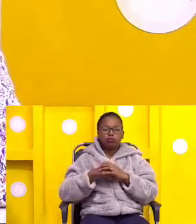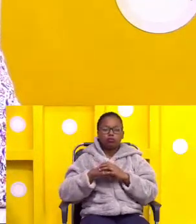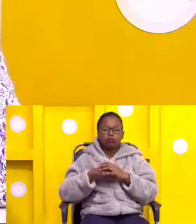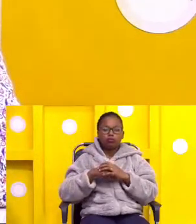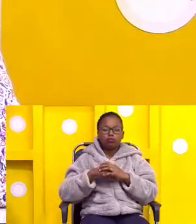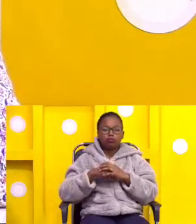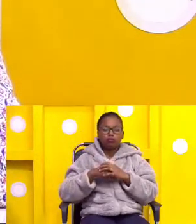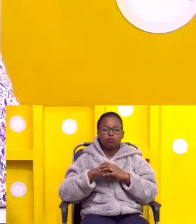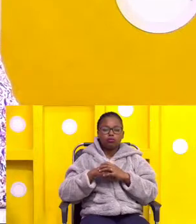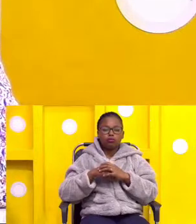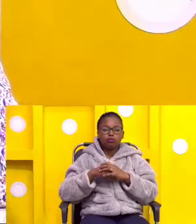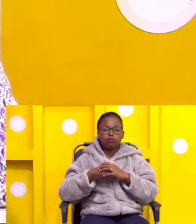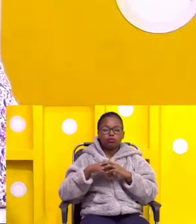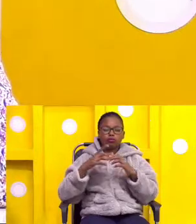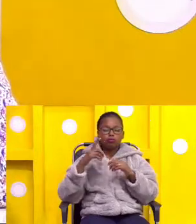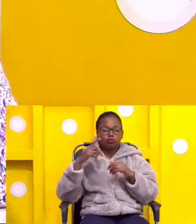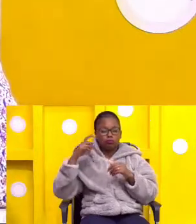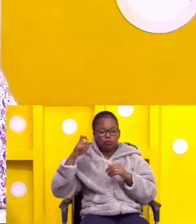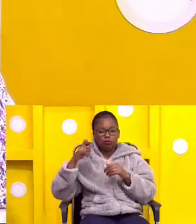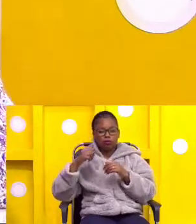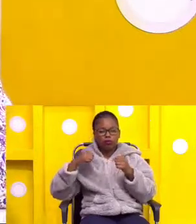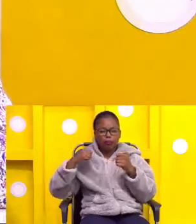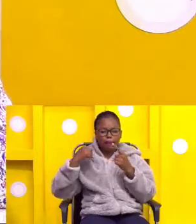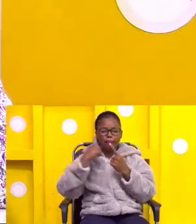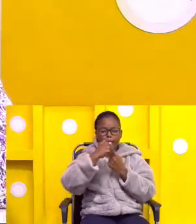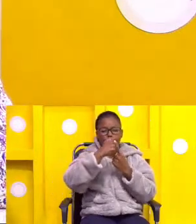na kuri iguru ni yaga kuhurika.